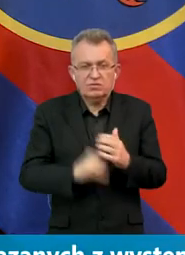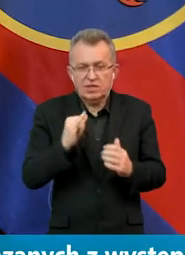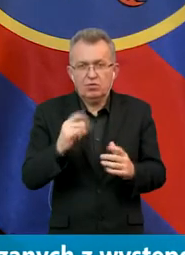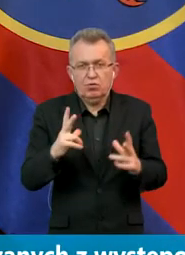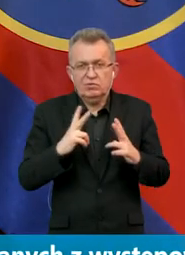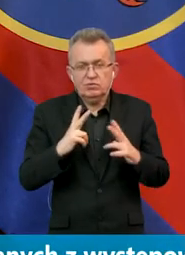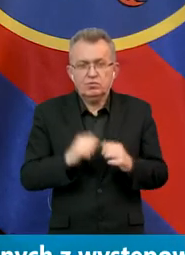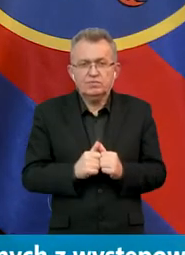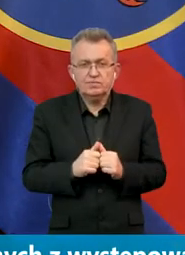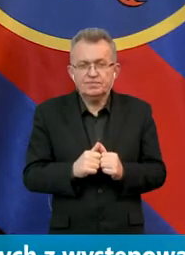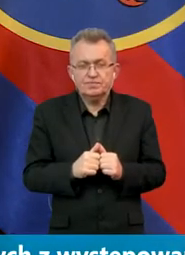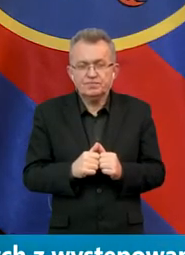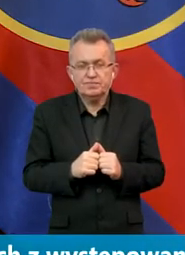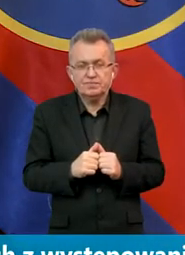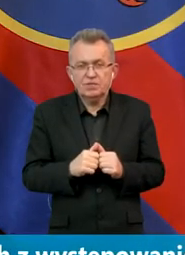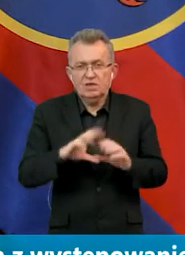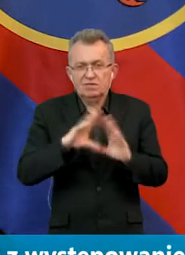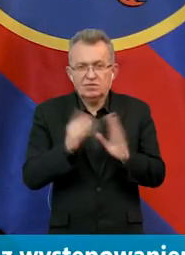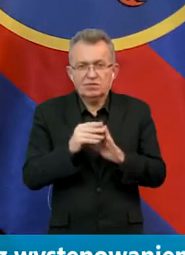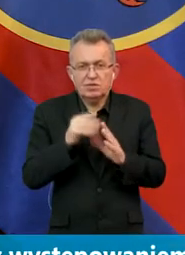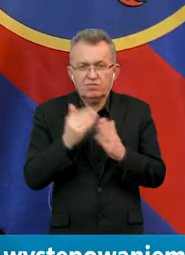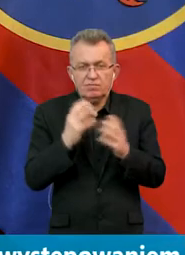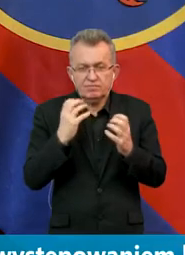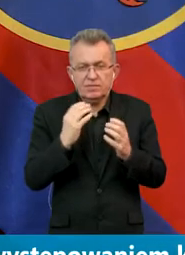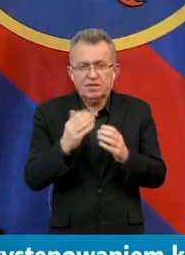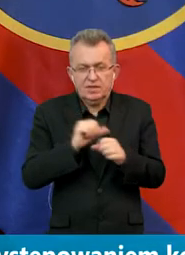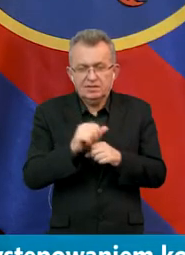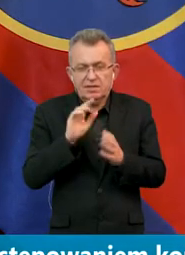odpoczynku. Wszystkie bieżące informacje oczywiście